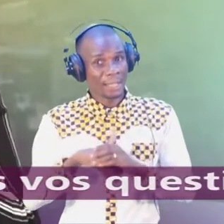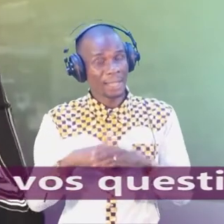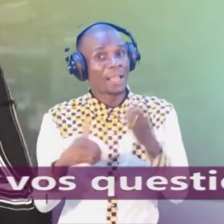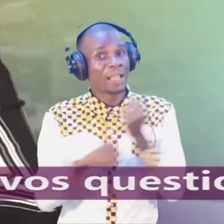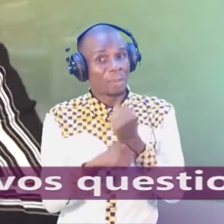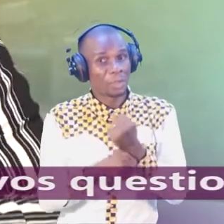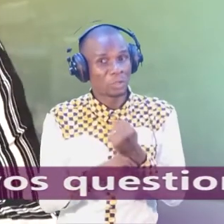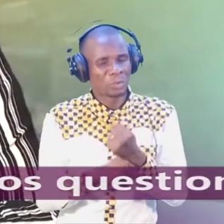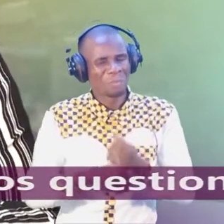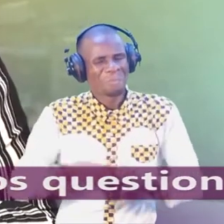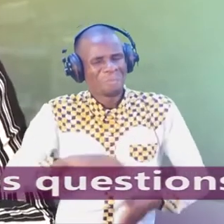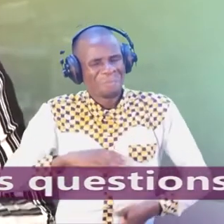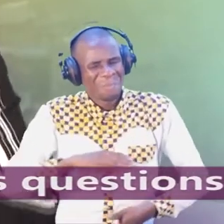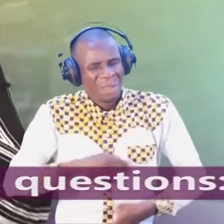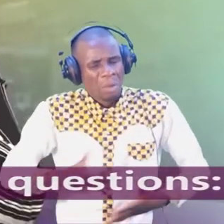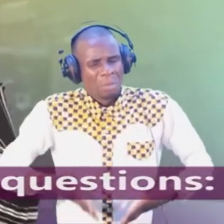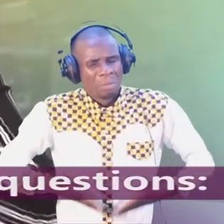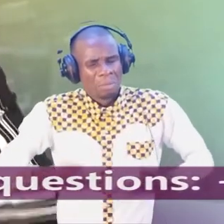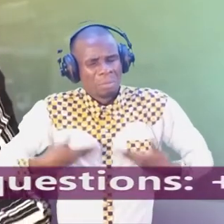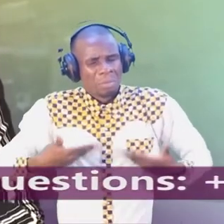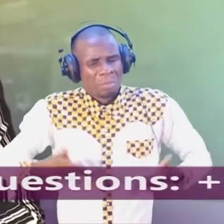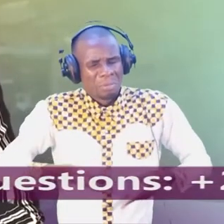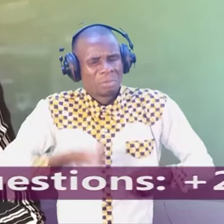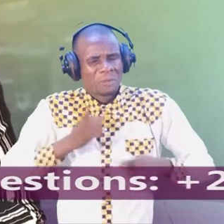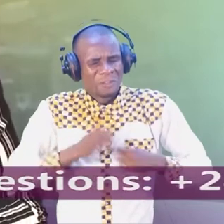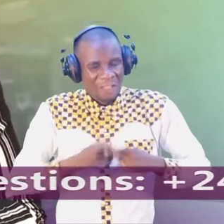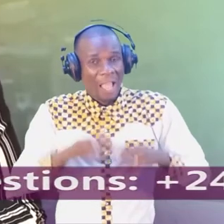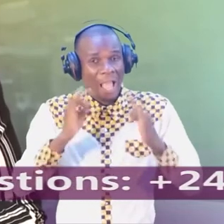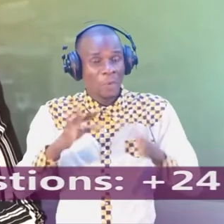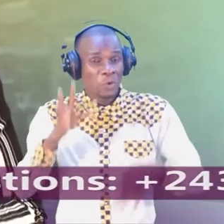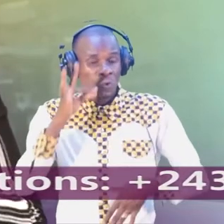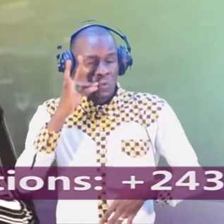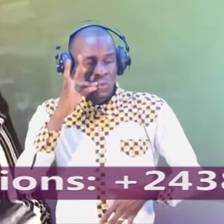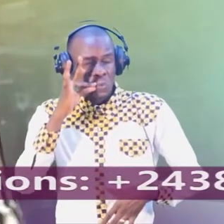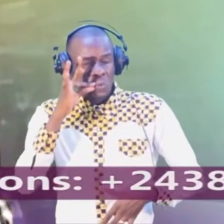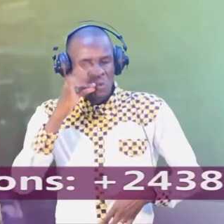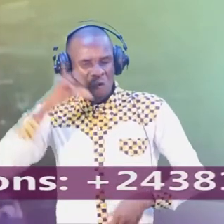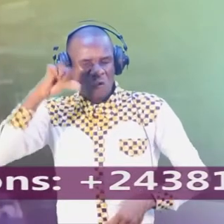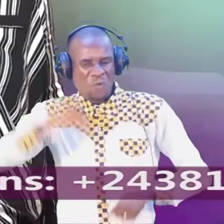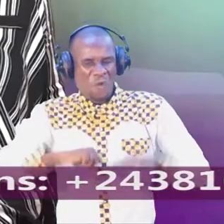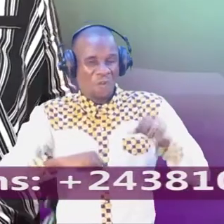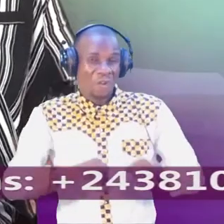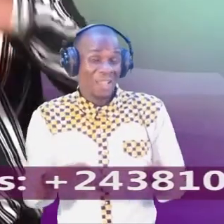damu kupitia katika mishipa inakuwa na shida. Kila mbegu moja